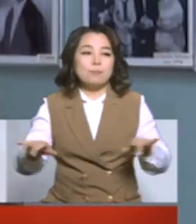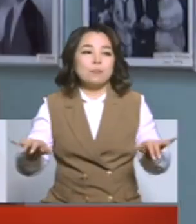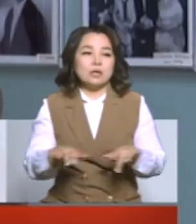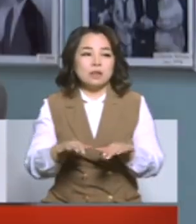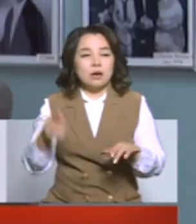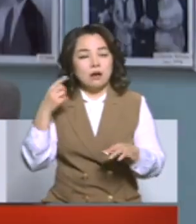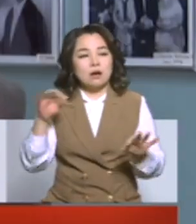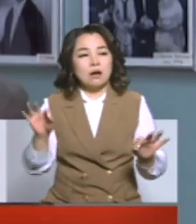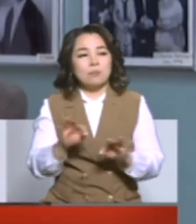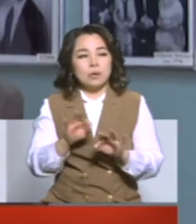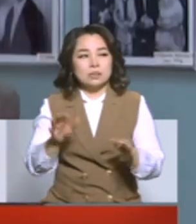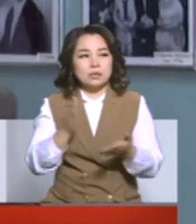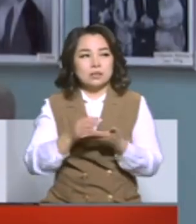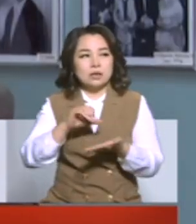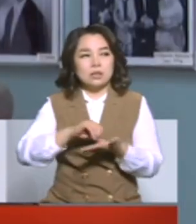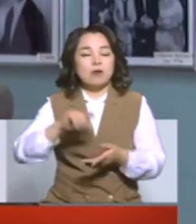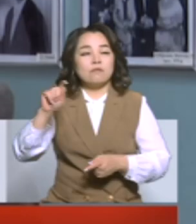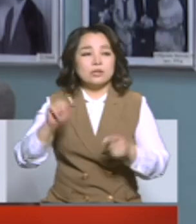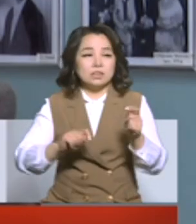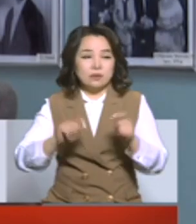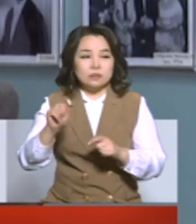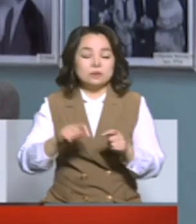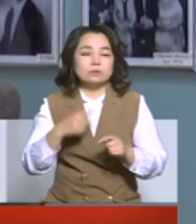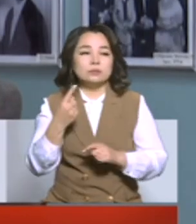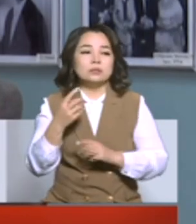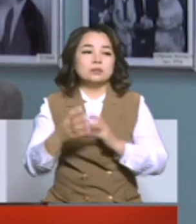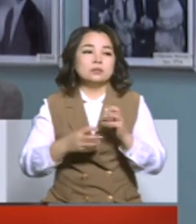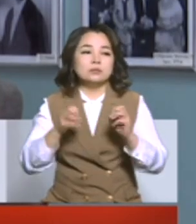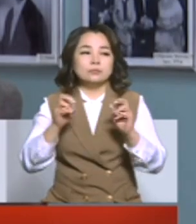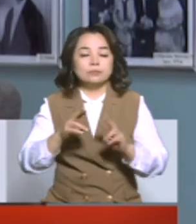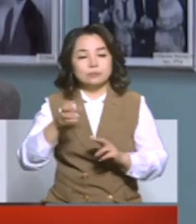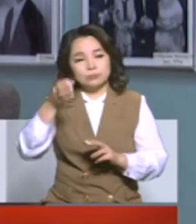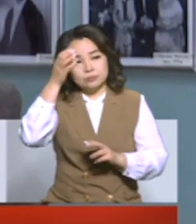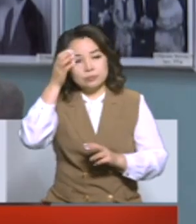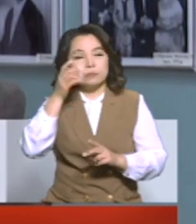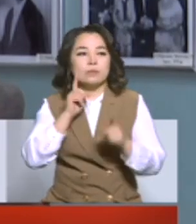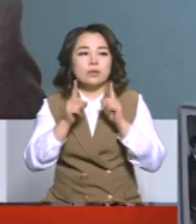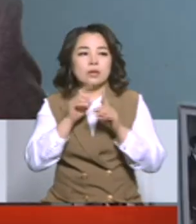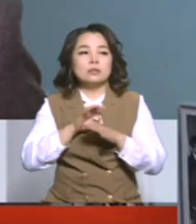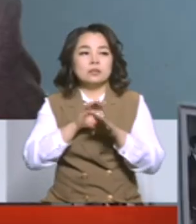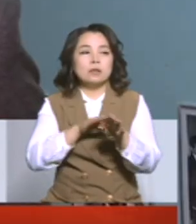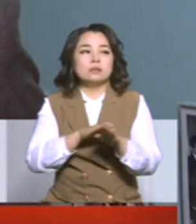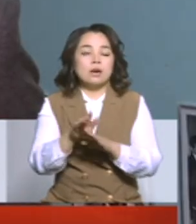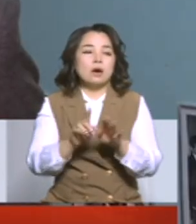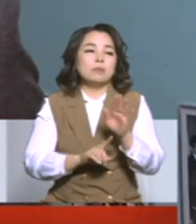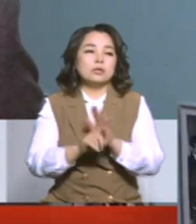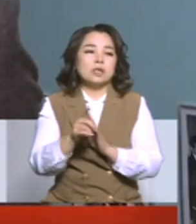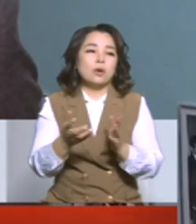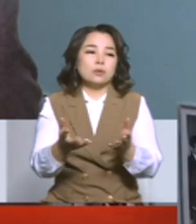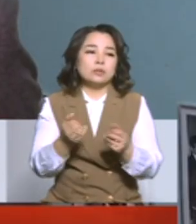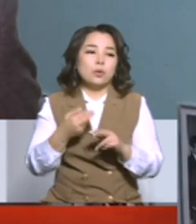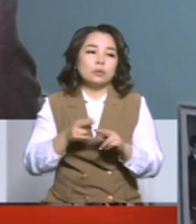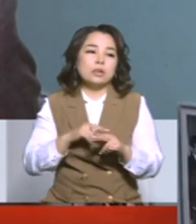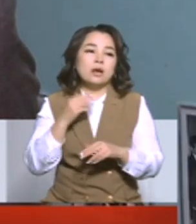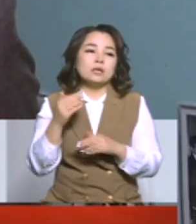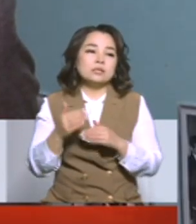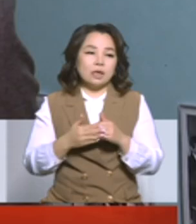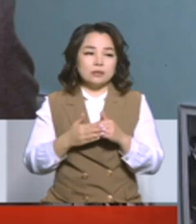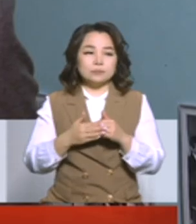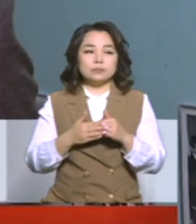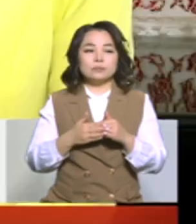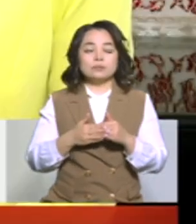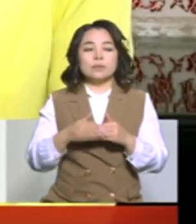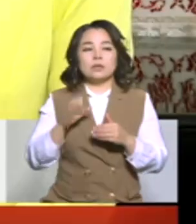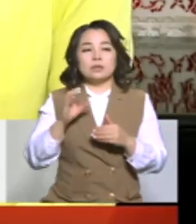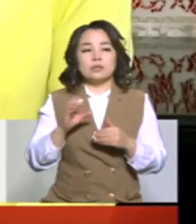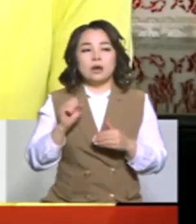пианист-композитор. Фестиваліміздің аясында бірінші халықаралық ғылыми тәжірибелік конференциясы бастау алды. Оның аясында